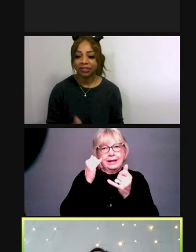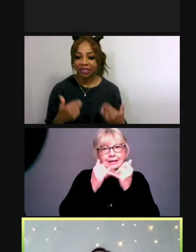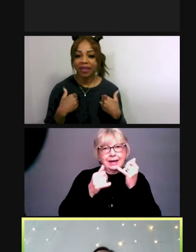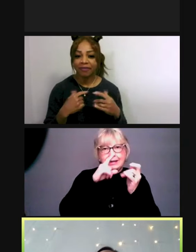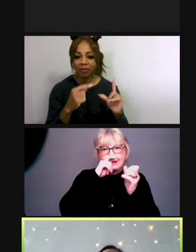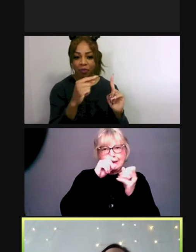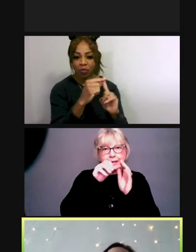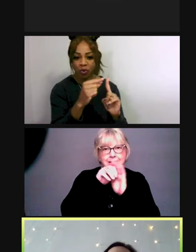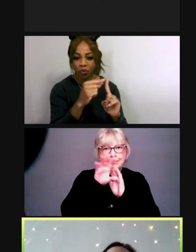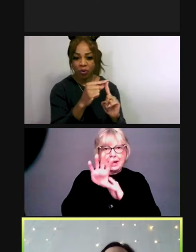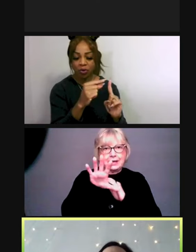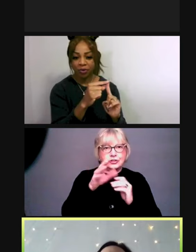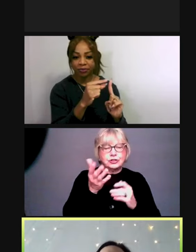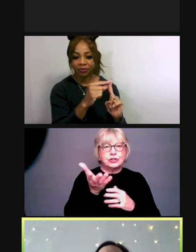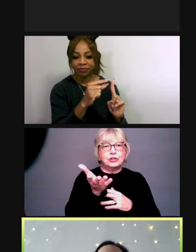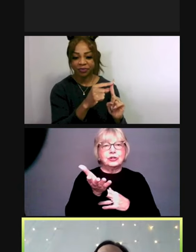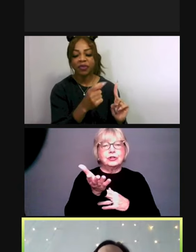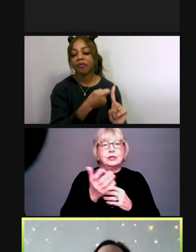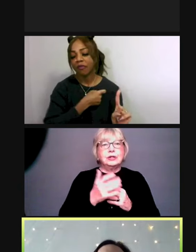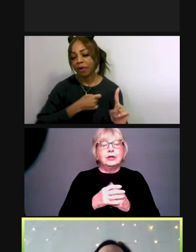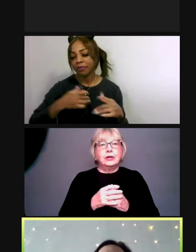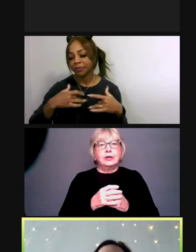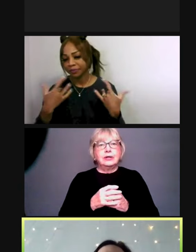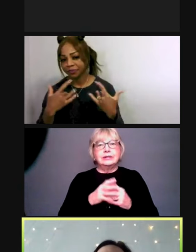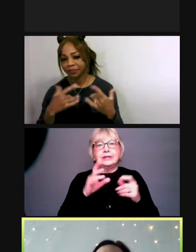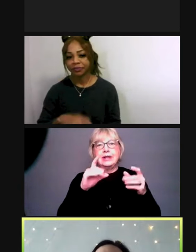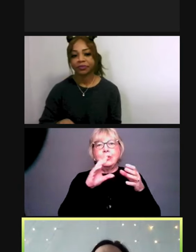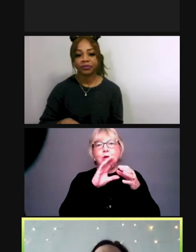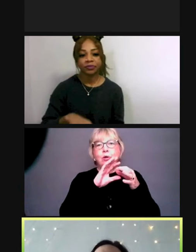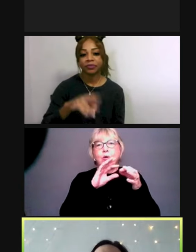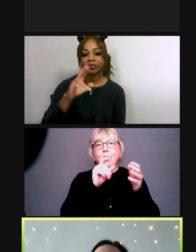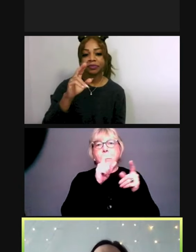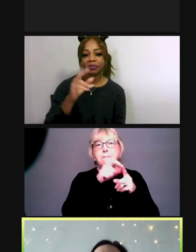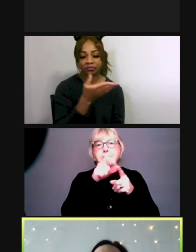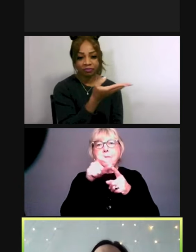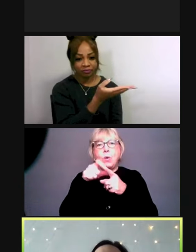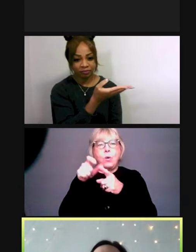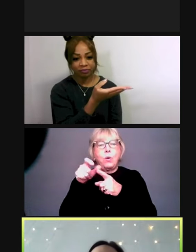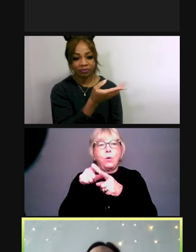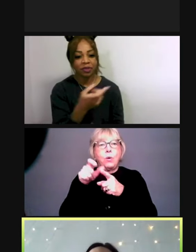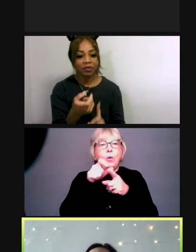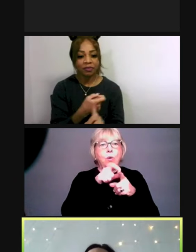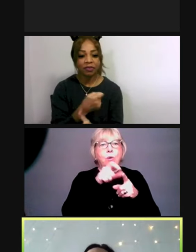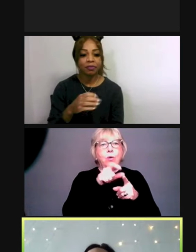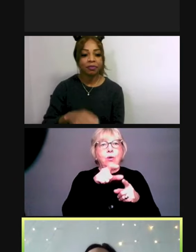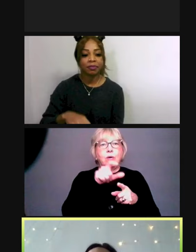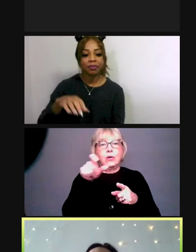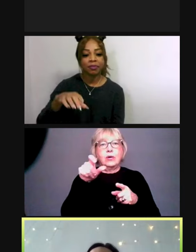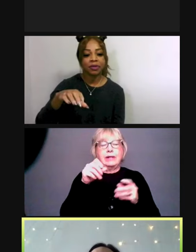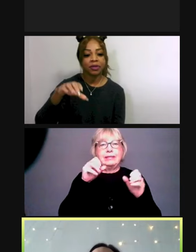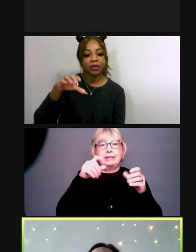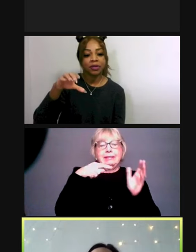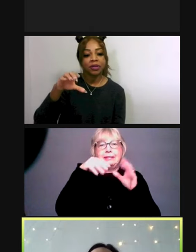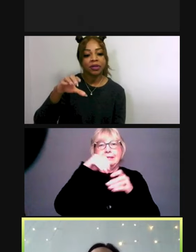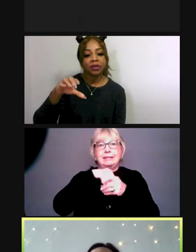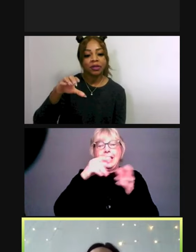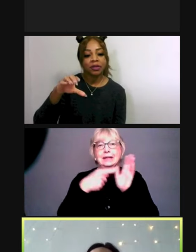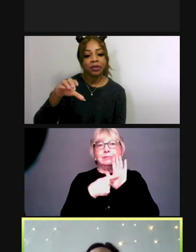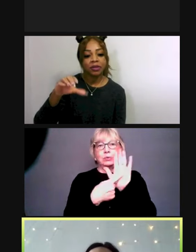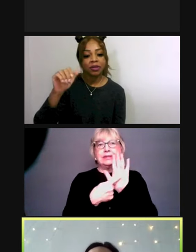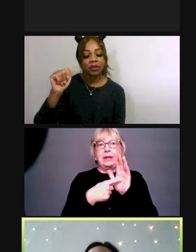une série de mots qui sont extraits de l'exposition dont